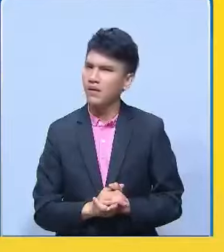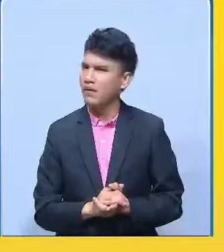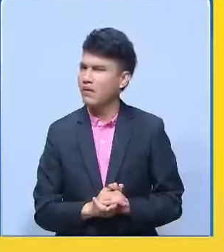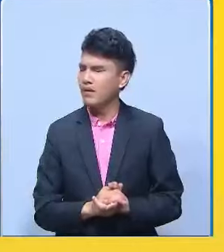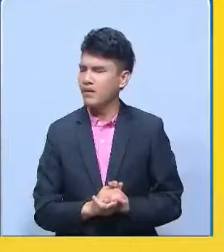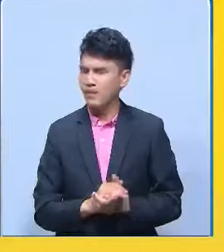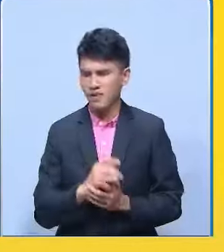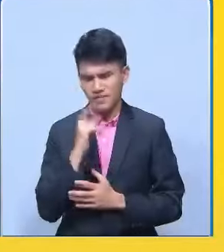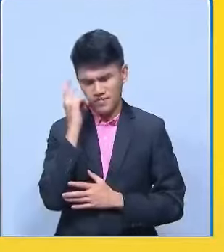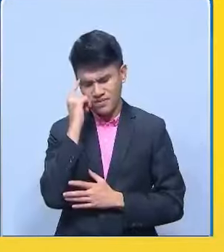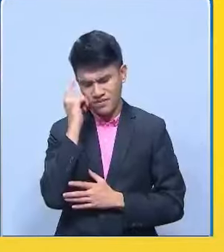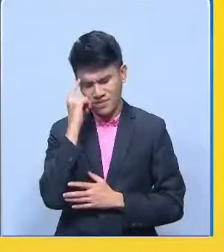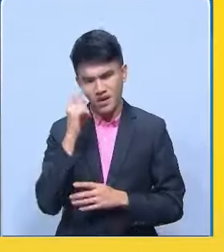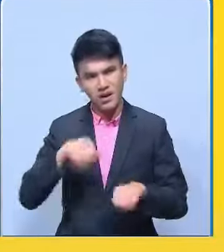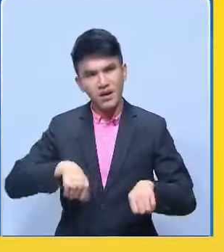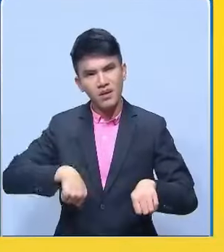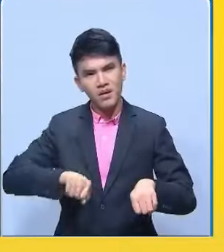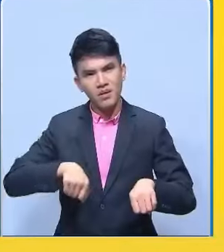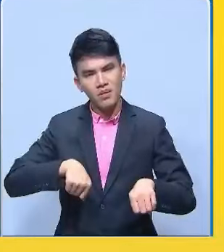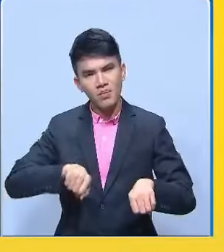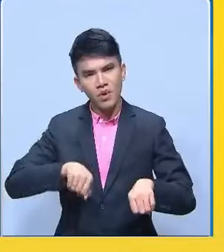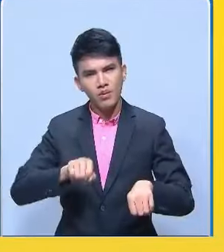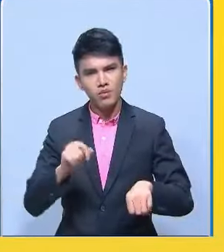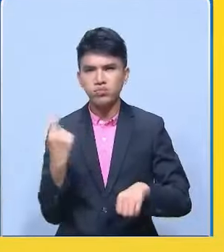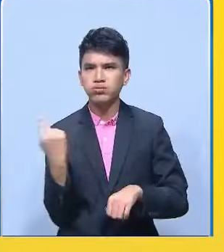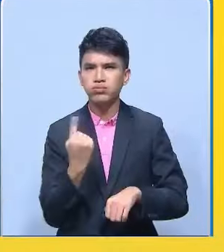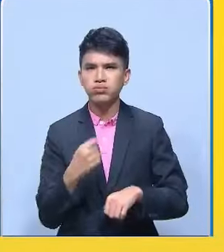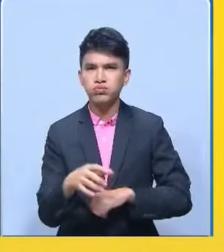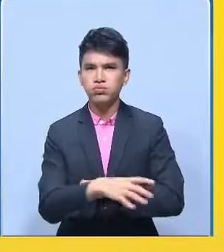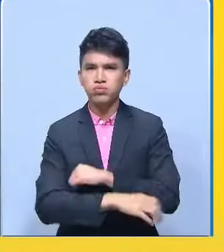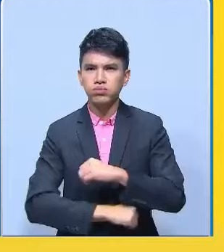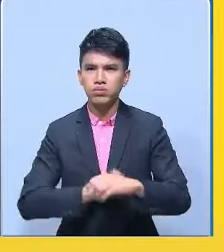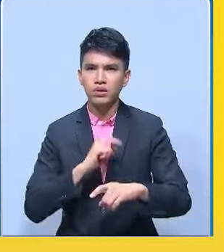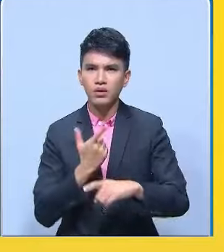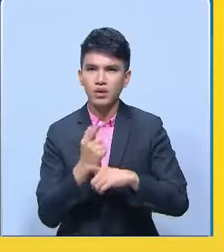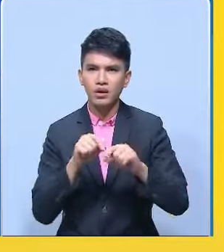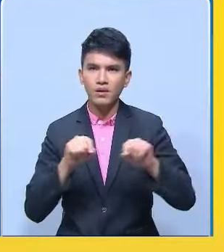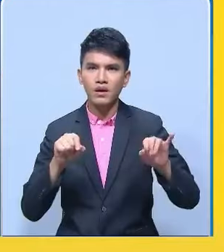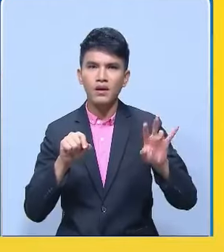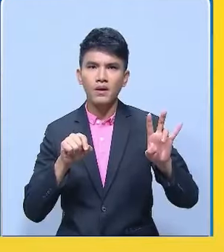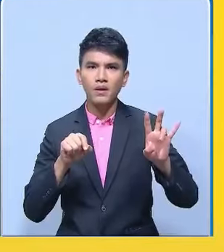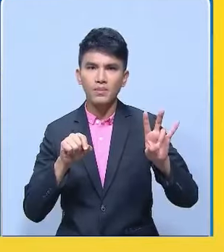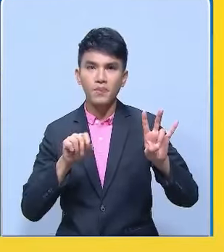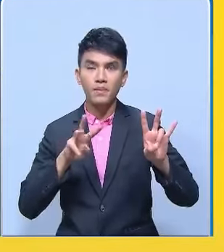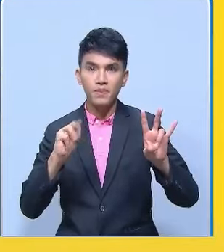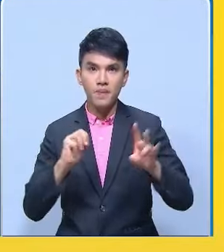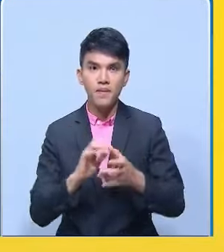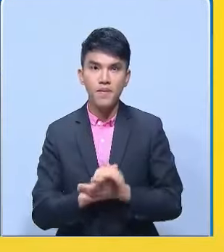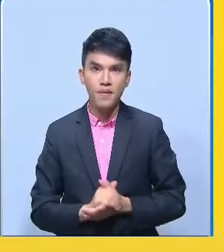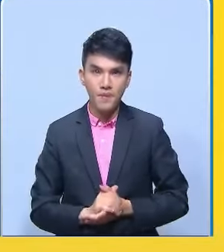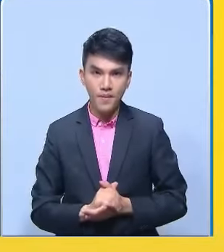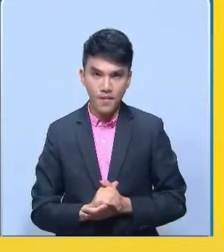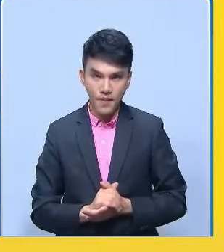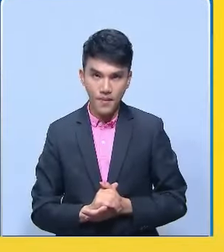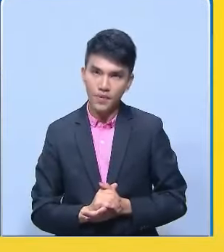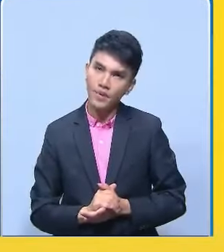าการดูซิว่าเอ๊ะขี่รถจักรยานยนต์มาคนเดียวแล้วขโมยเหล็กยาวประมาณสัก7เมตรอ่ะเป็นท่อนเหล็กอ่ะ มันเลยตัว